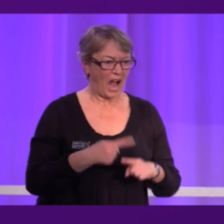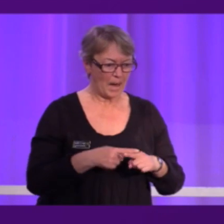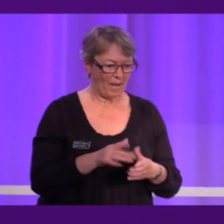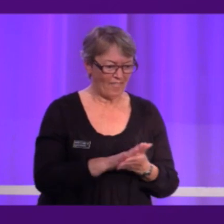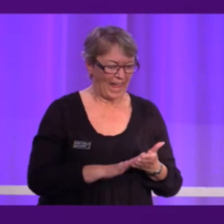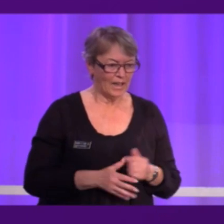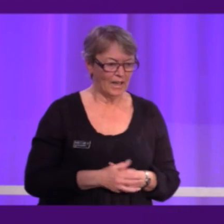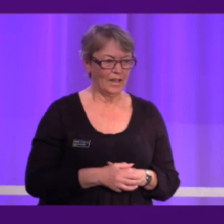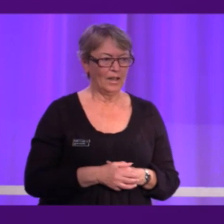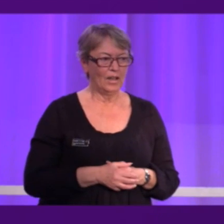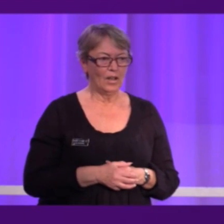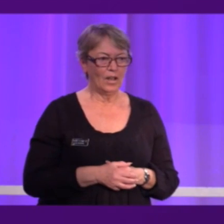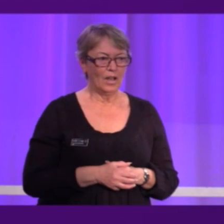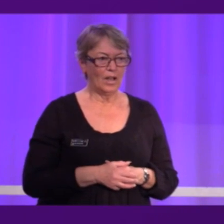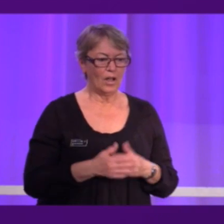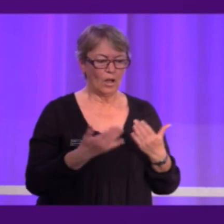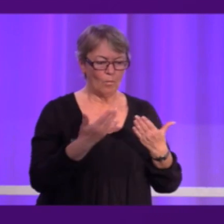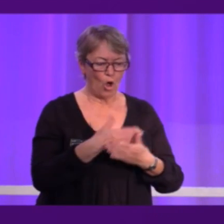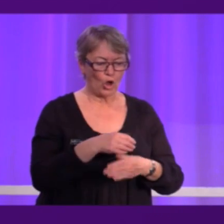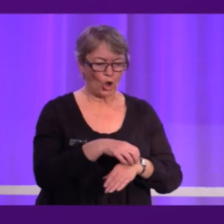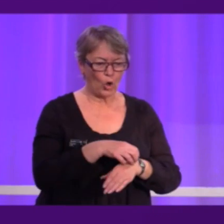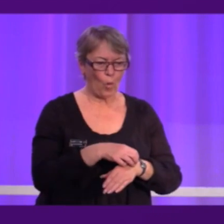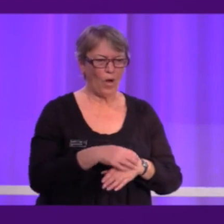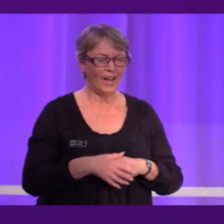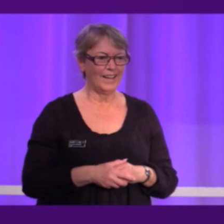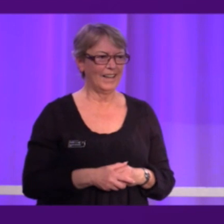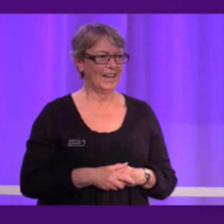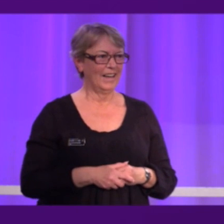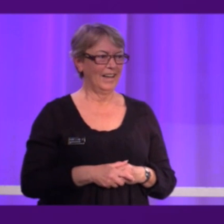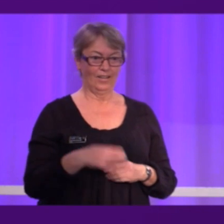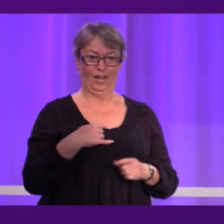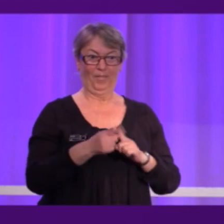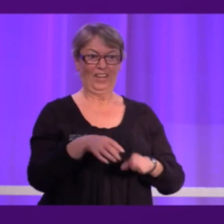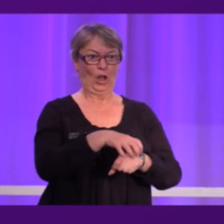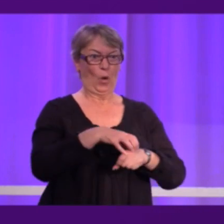tar på andra sidan. Mörkgrå, brun. Och jag bara blir grå.